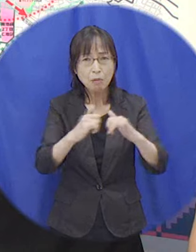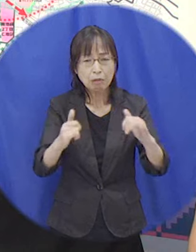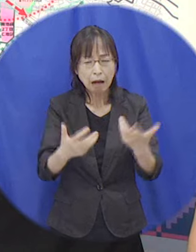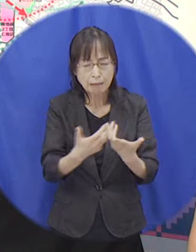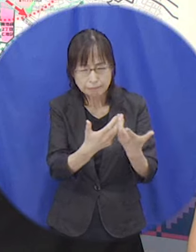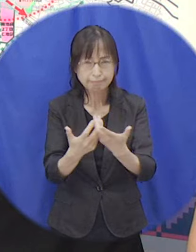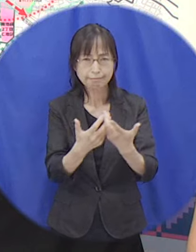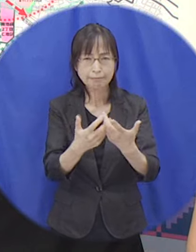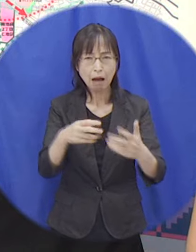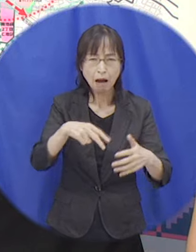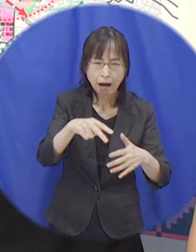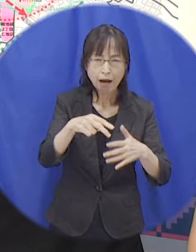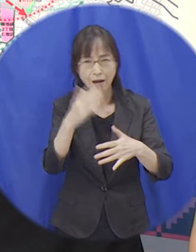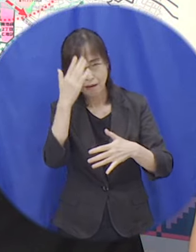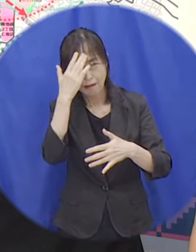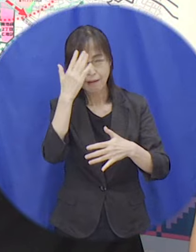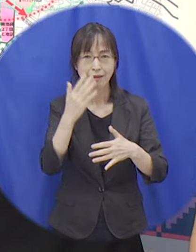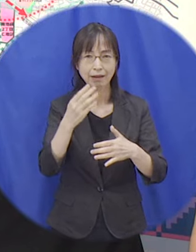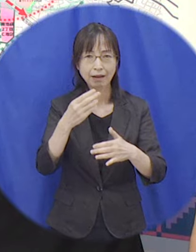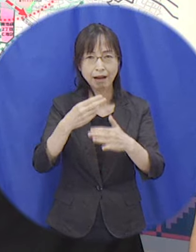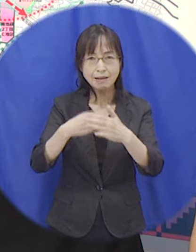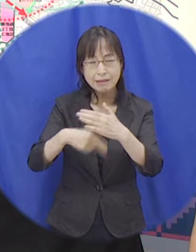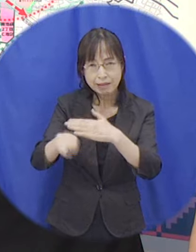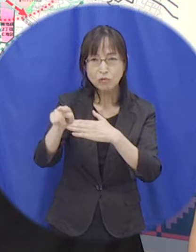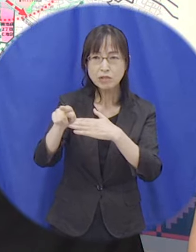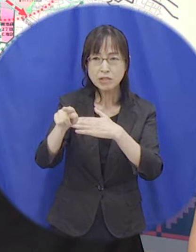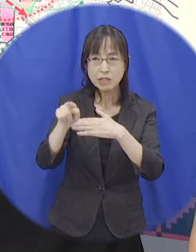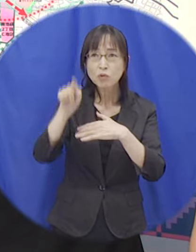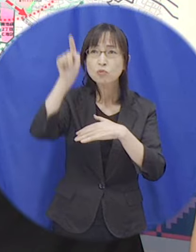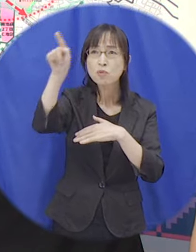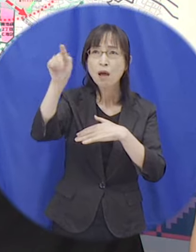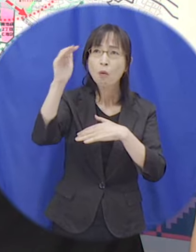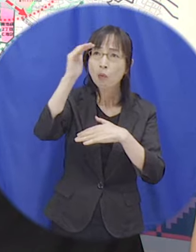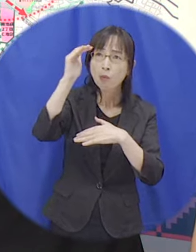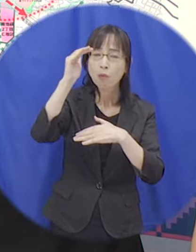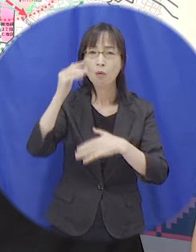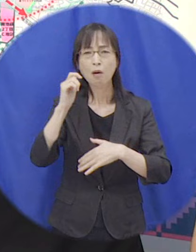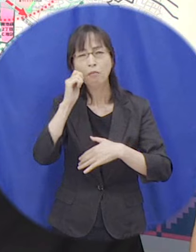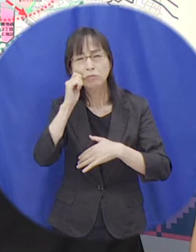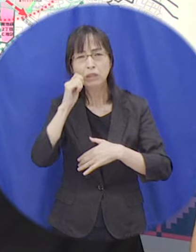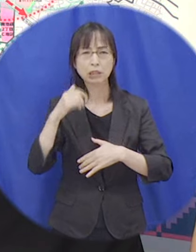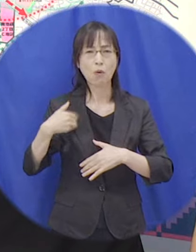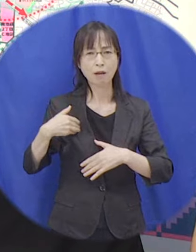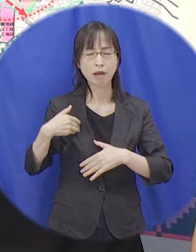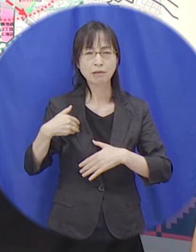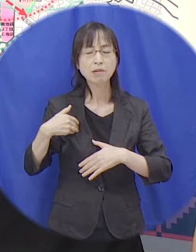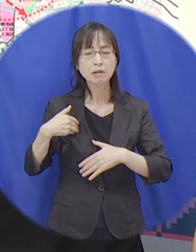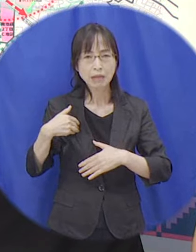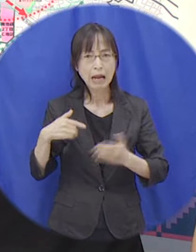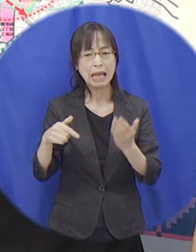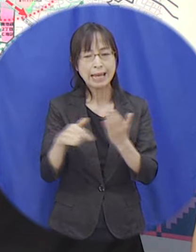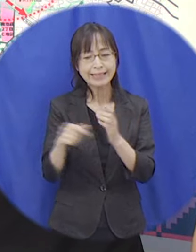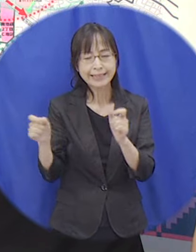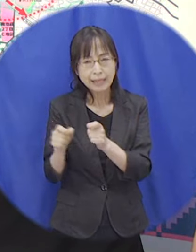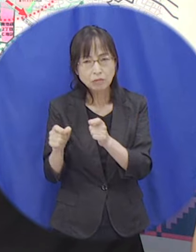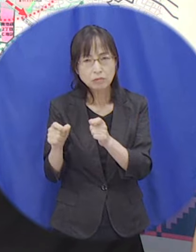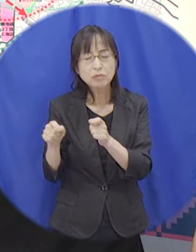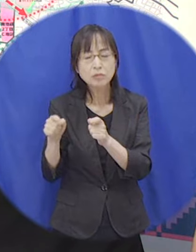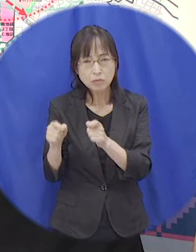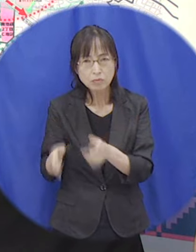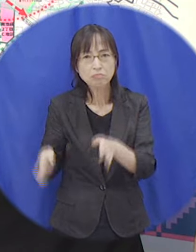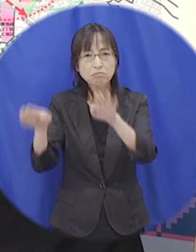く、出入り口から先の地上の景色も分かりづらいので、多くの人は駅や直結の商業施設にとどま